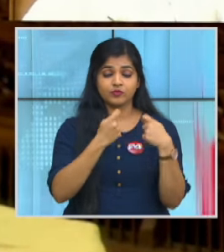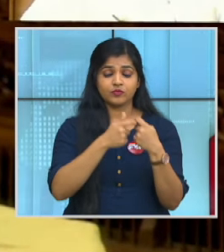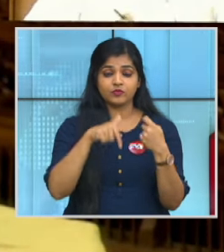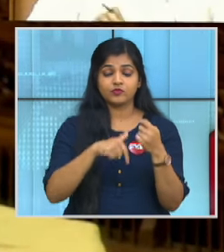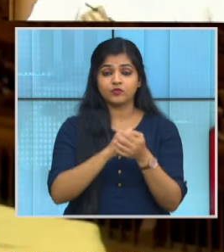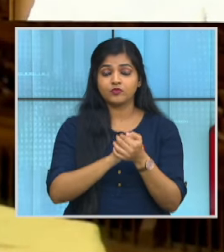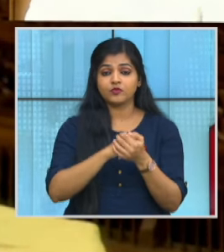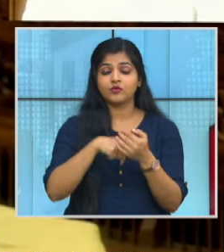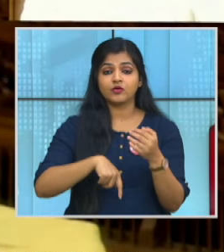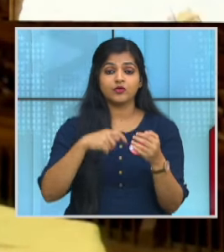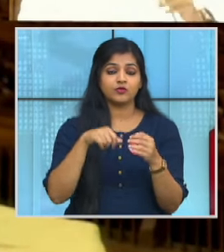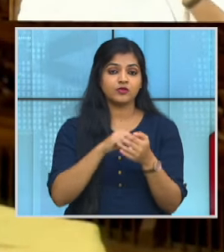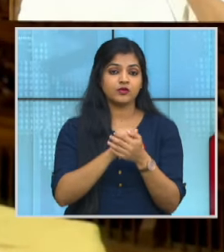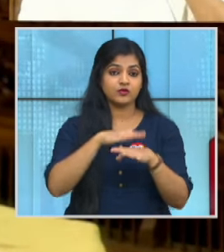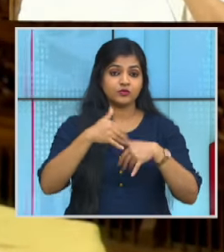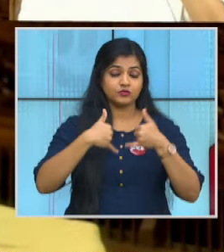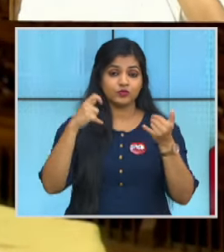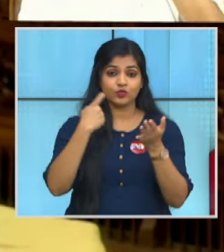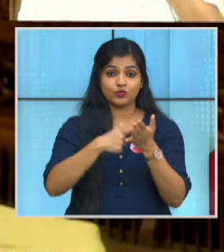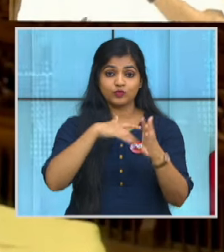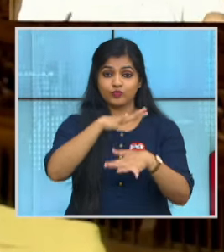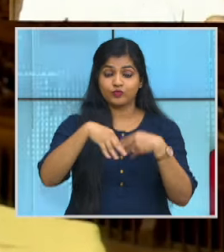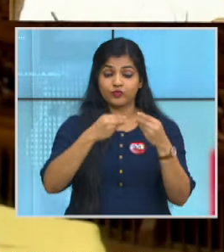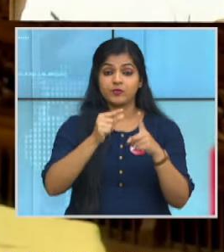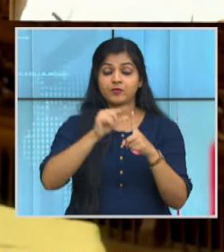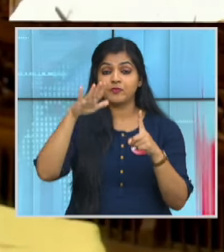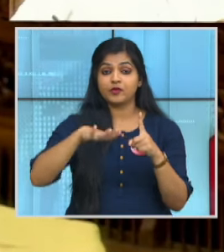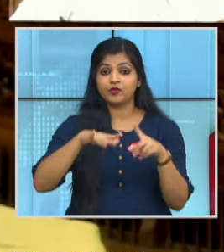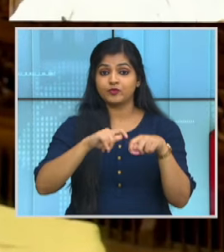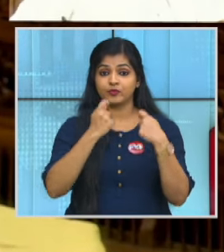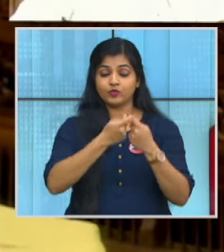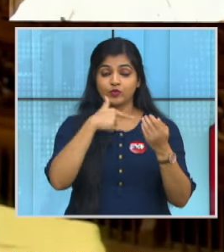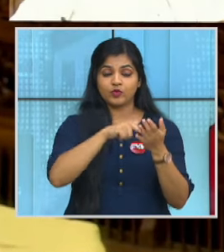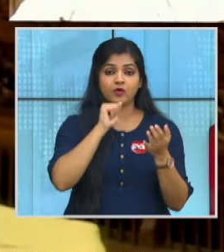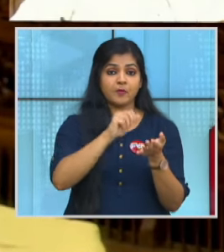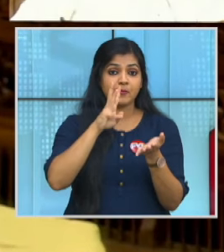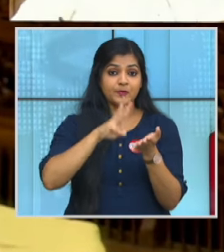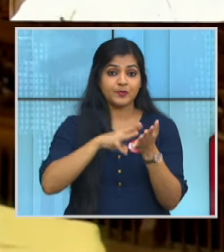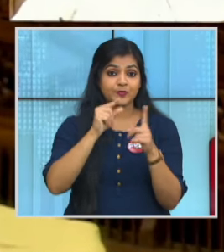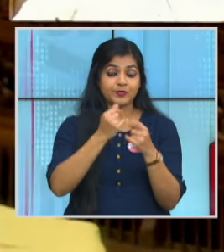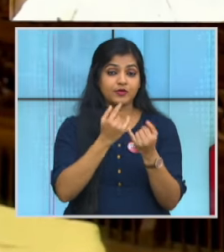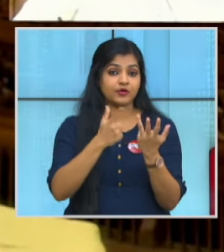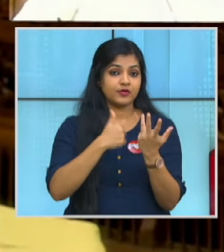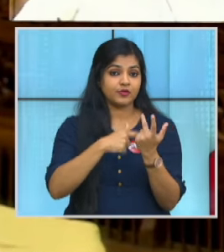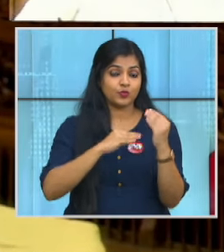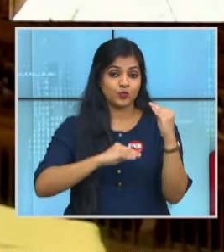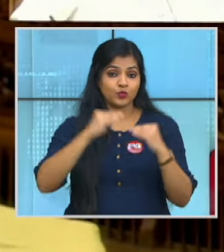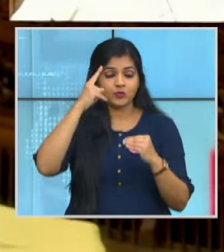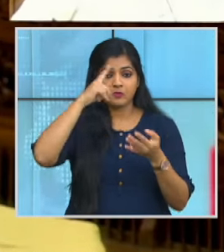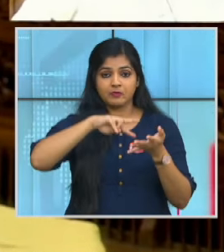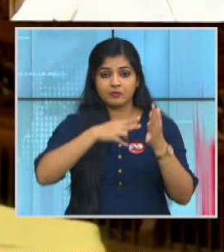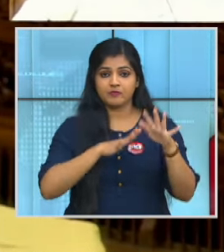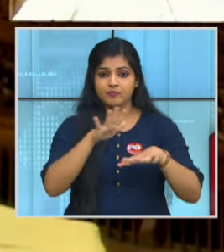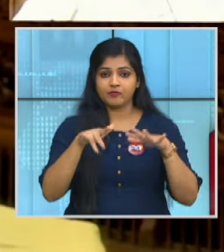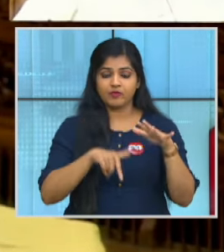പാർലമെൻറ്റിലെ ഇരുസഭകളിലും ഏതു വിധത്തിൽ അംഗസംഖ്യ വർദ്ധിപ്പിക്കാം എന്നാണ് നോക്കിക്കൊണ്ടിരിക്കുന്നത്.